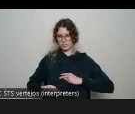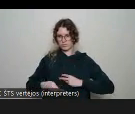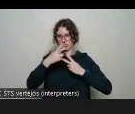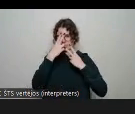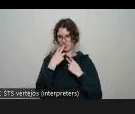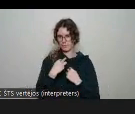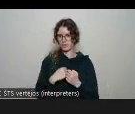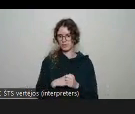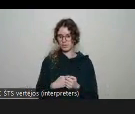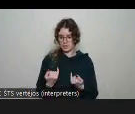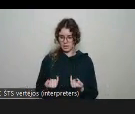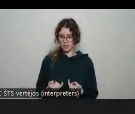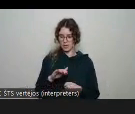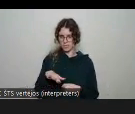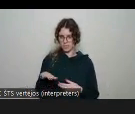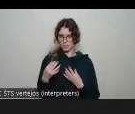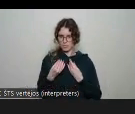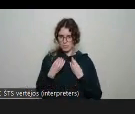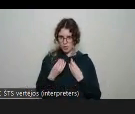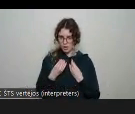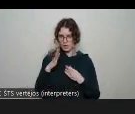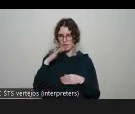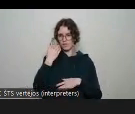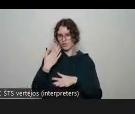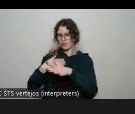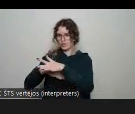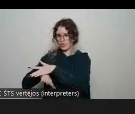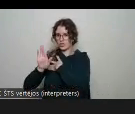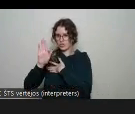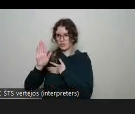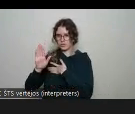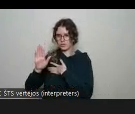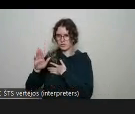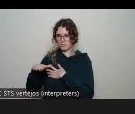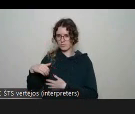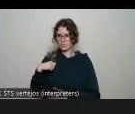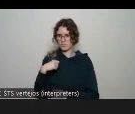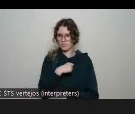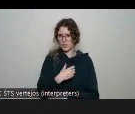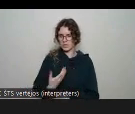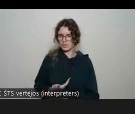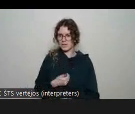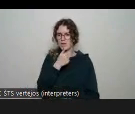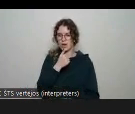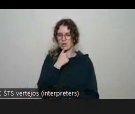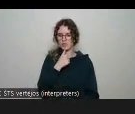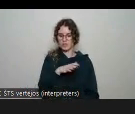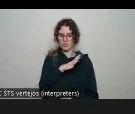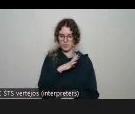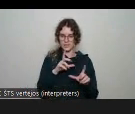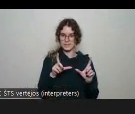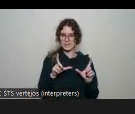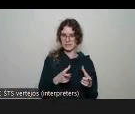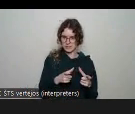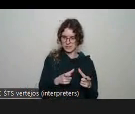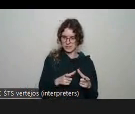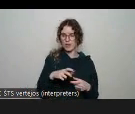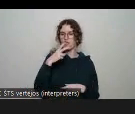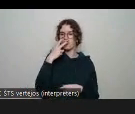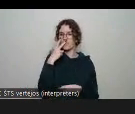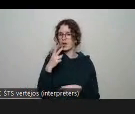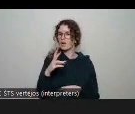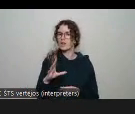yra mokiniai, bet kai jau ir baigia mokyklas ir išeina į pasaulį, kai pavyzdžiui buvo per pandemiją, kuomet matėme,